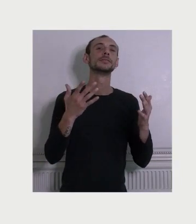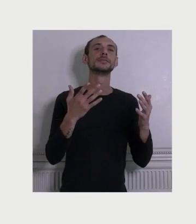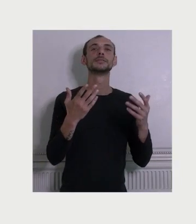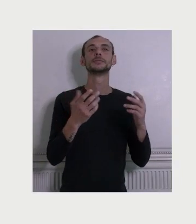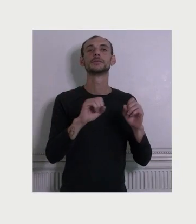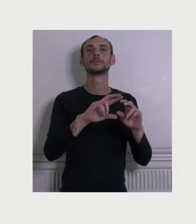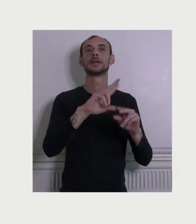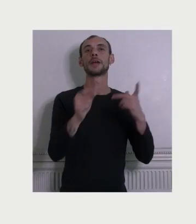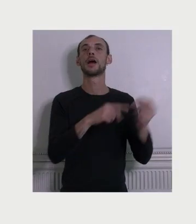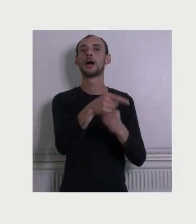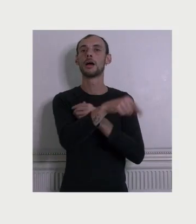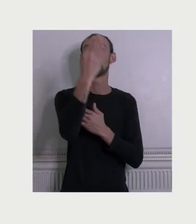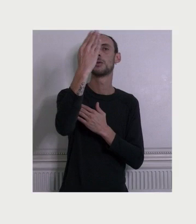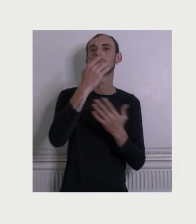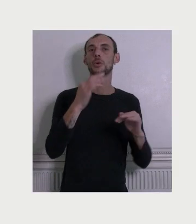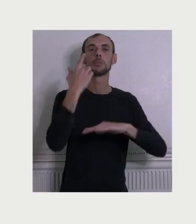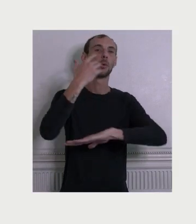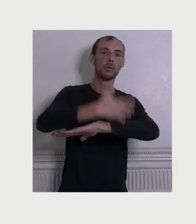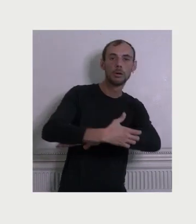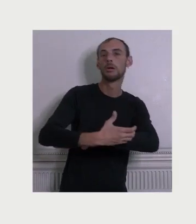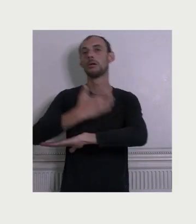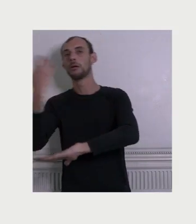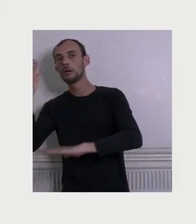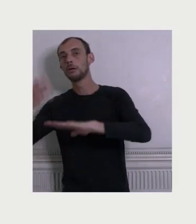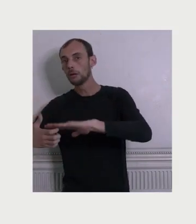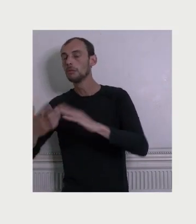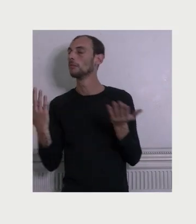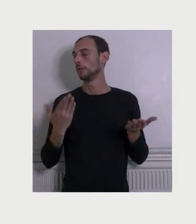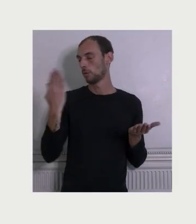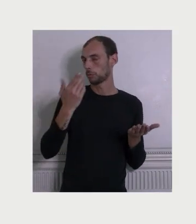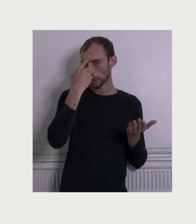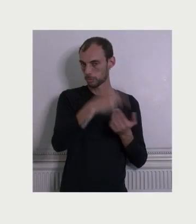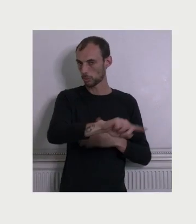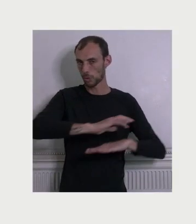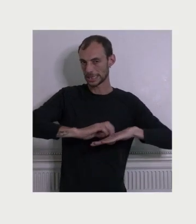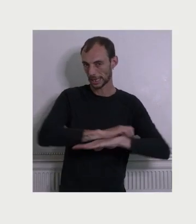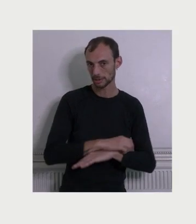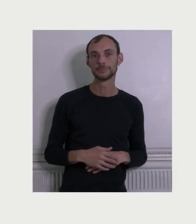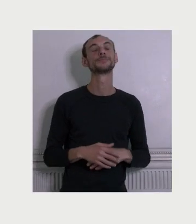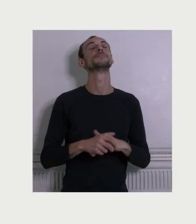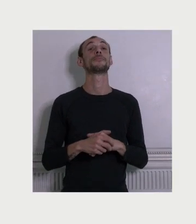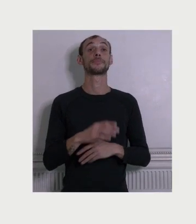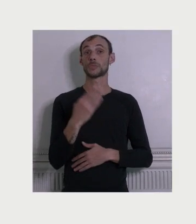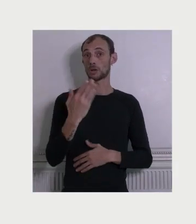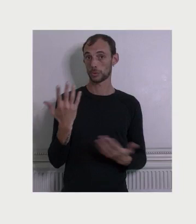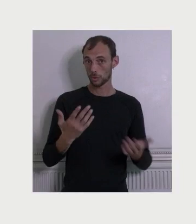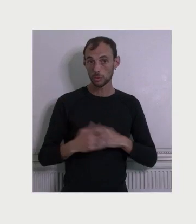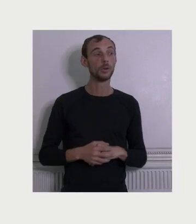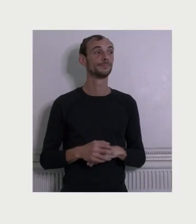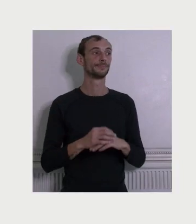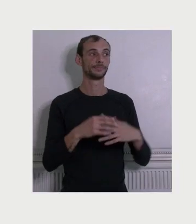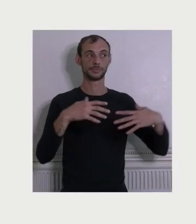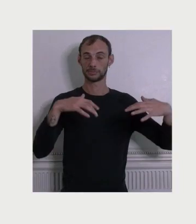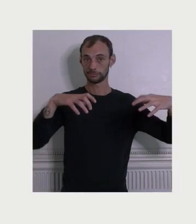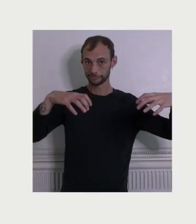le geste du quotidien avec une vraie formation qui est assurée en interne par l'un de nos agents. Et donc, vous voyez la gourde,